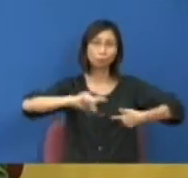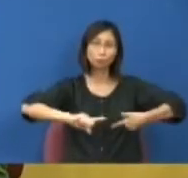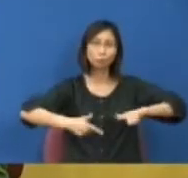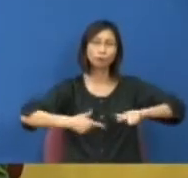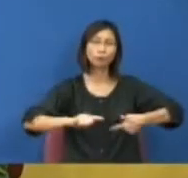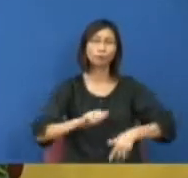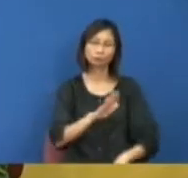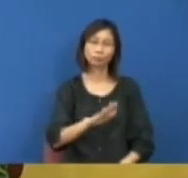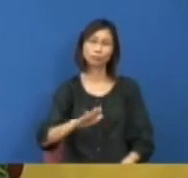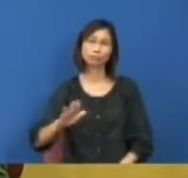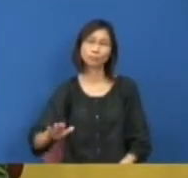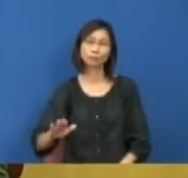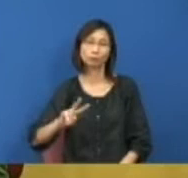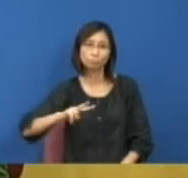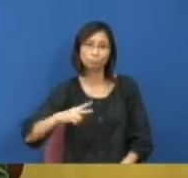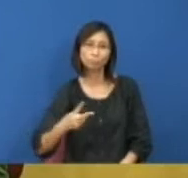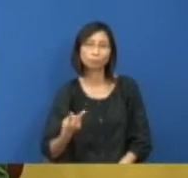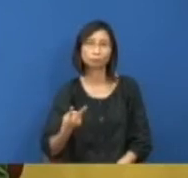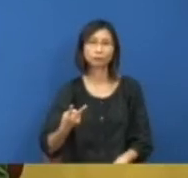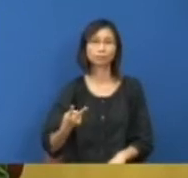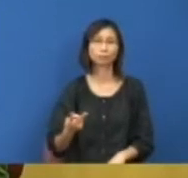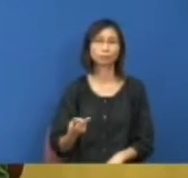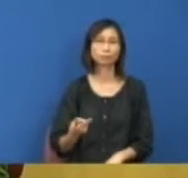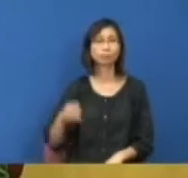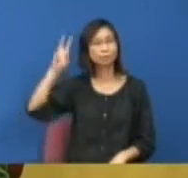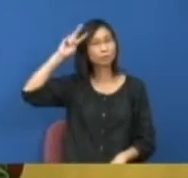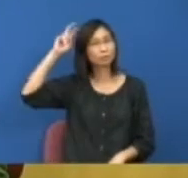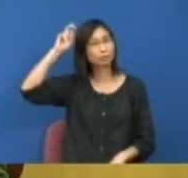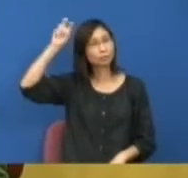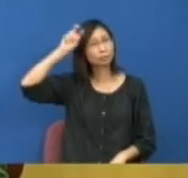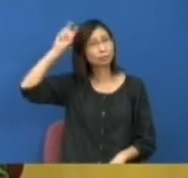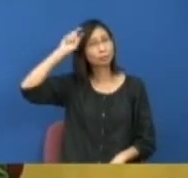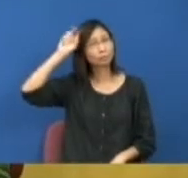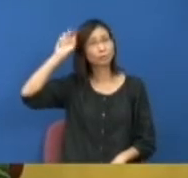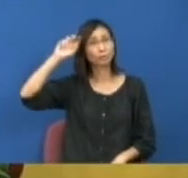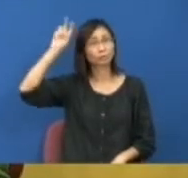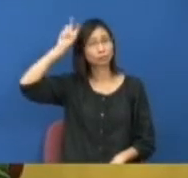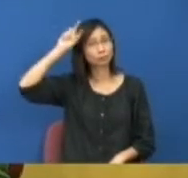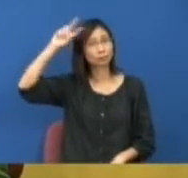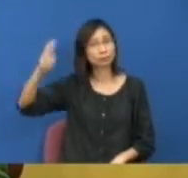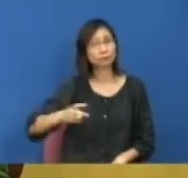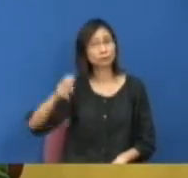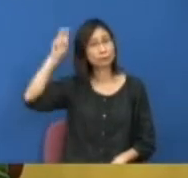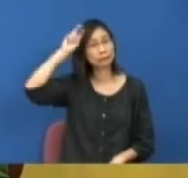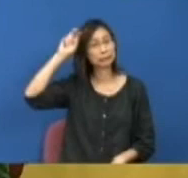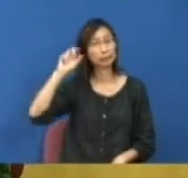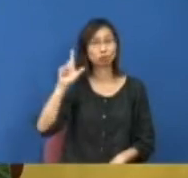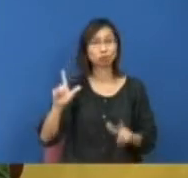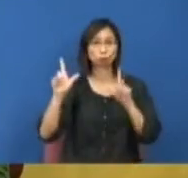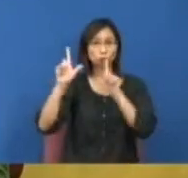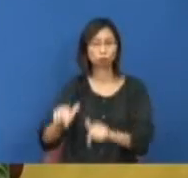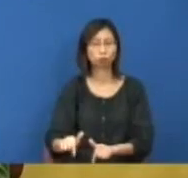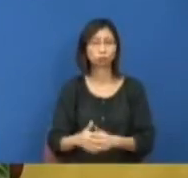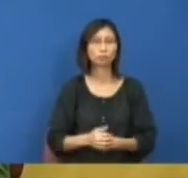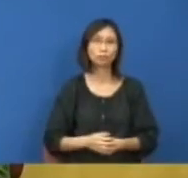慢慢成為一種，即是習慣呢？咁呢一個大家有待觀察啦。喂，咁其實今集